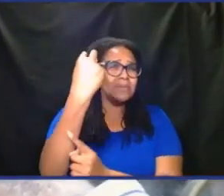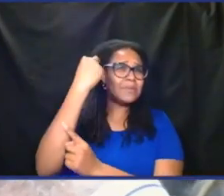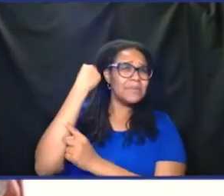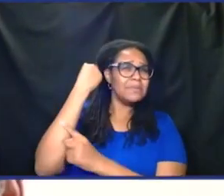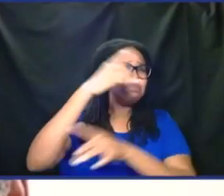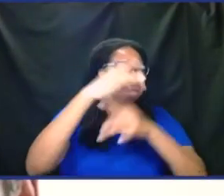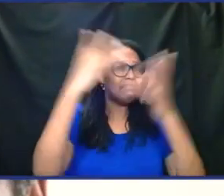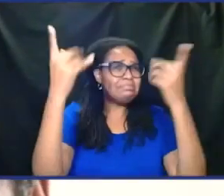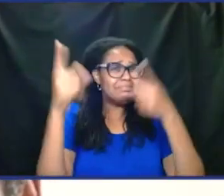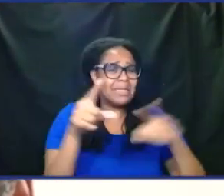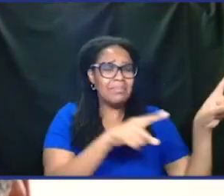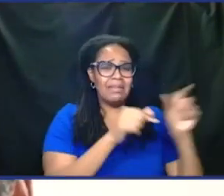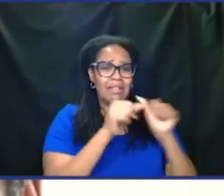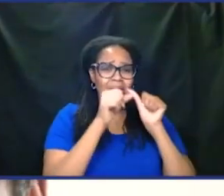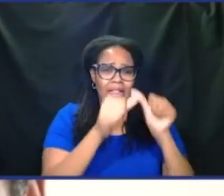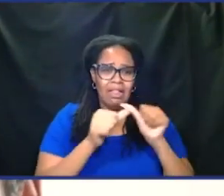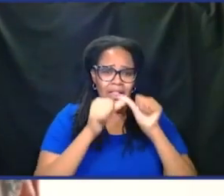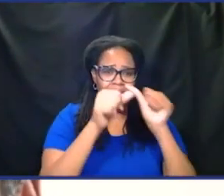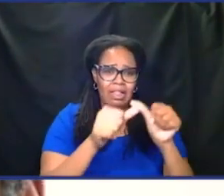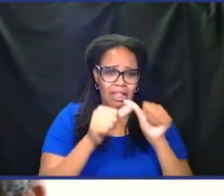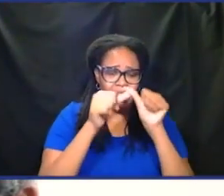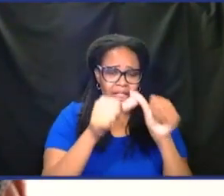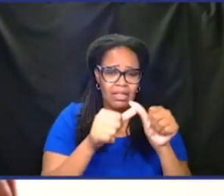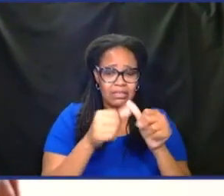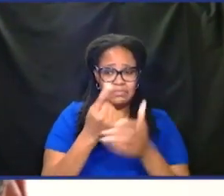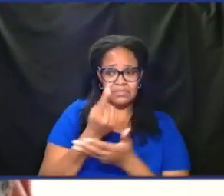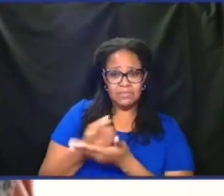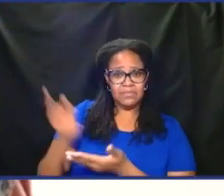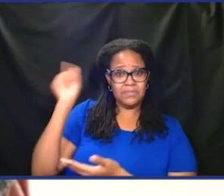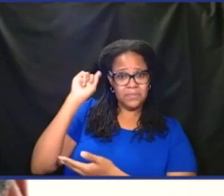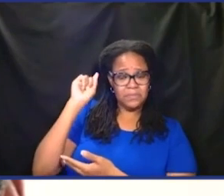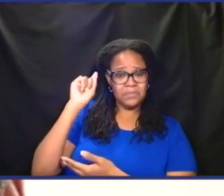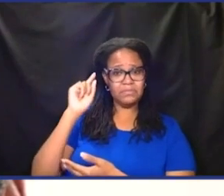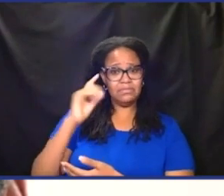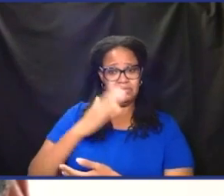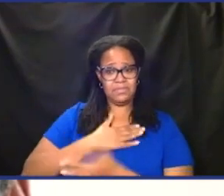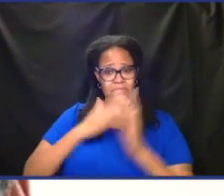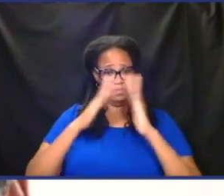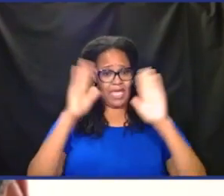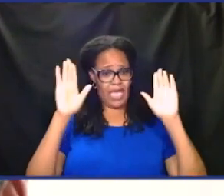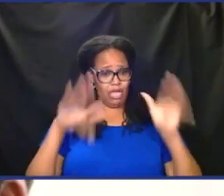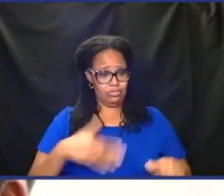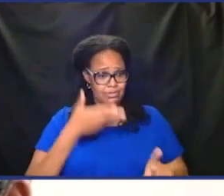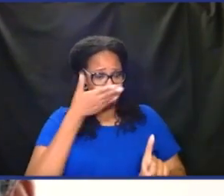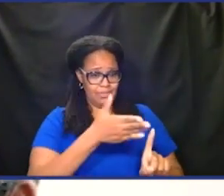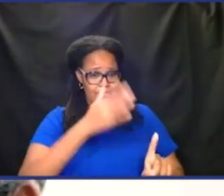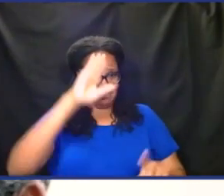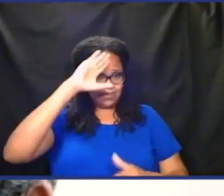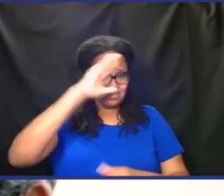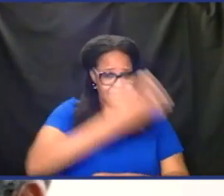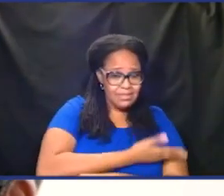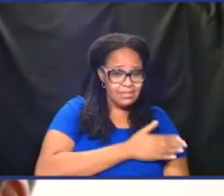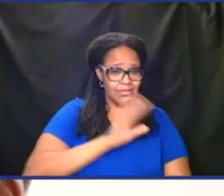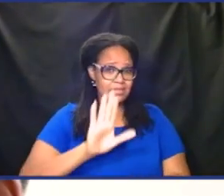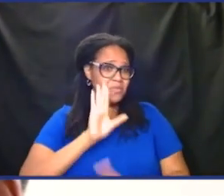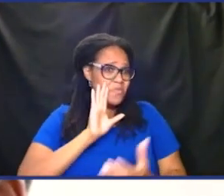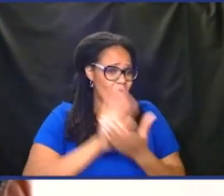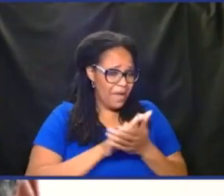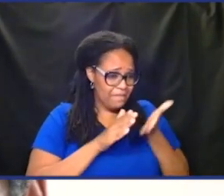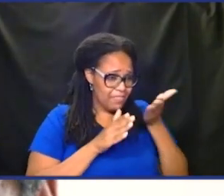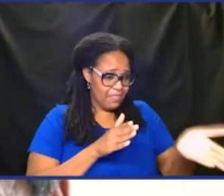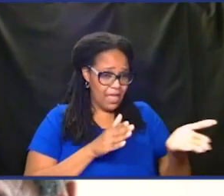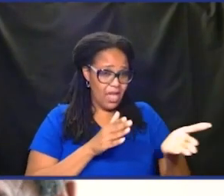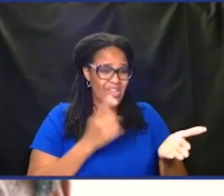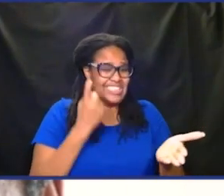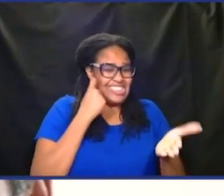بيتي جاء صاروخ ابني كان هناك ومرته بس الله الحمد لله هو طلعوا من البيت ما فيش قبل نص ساعة